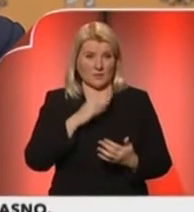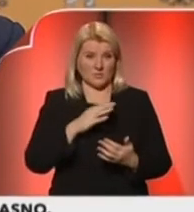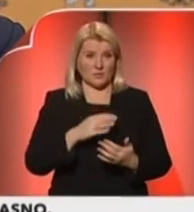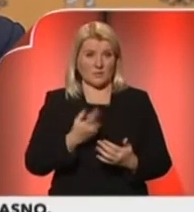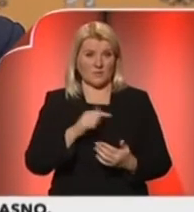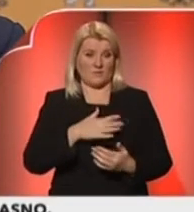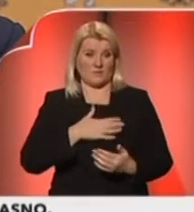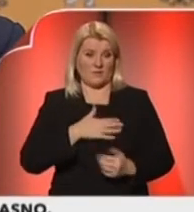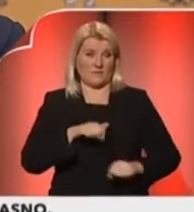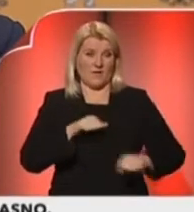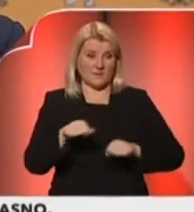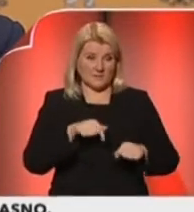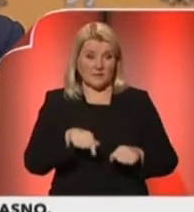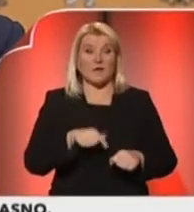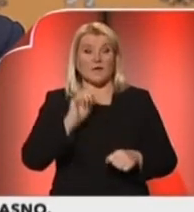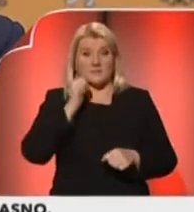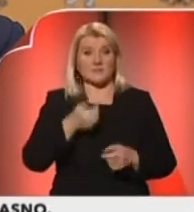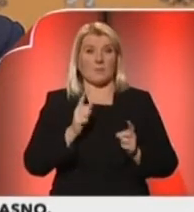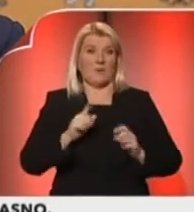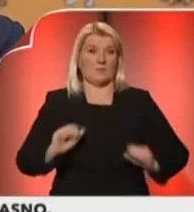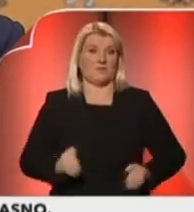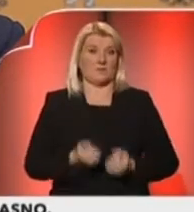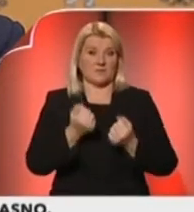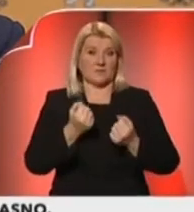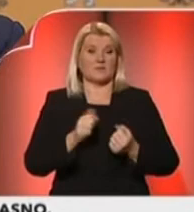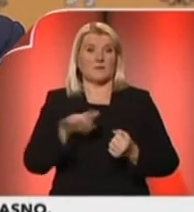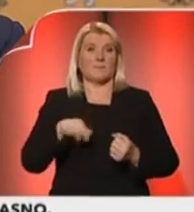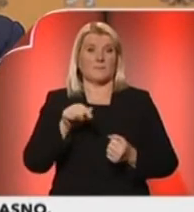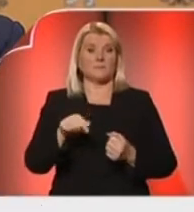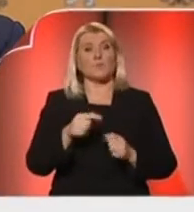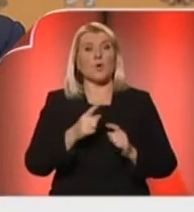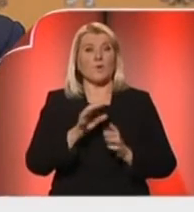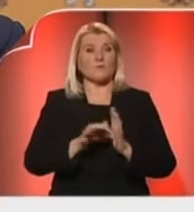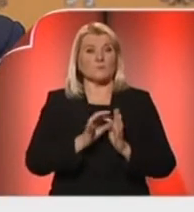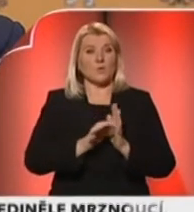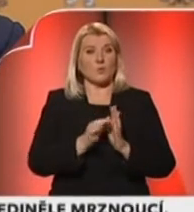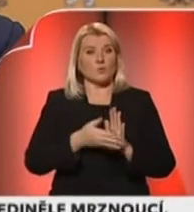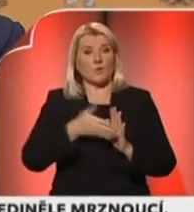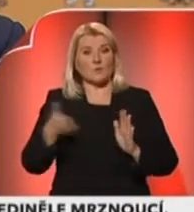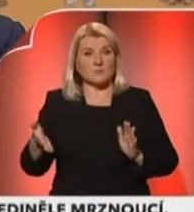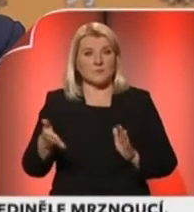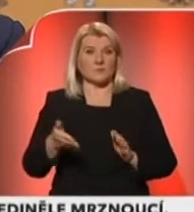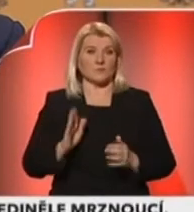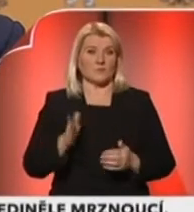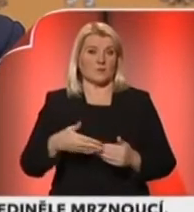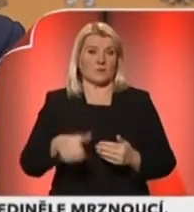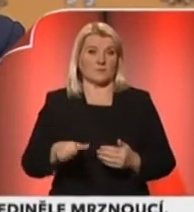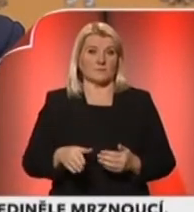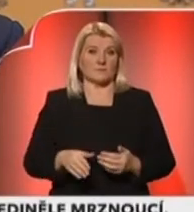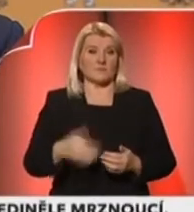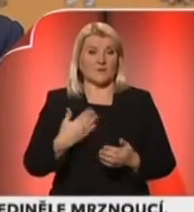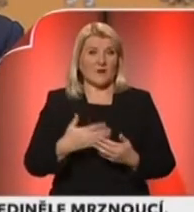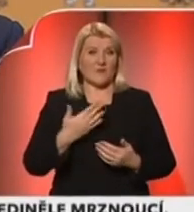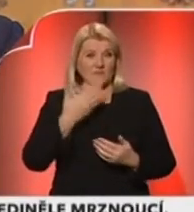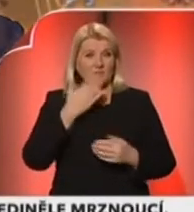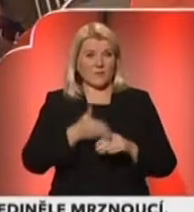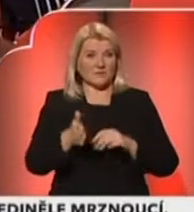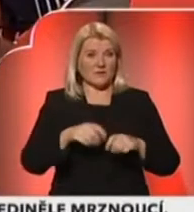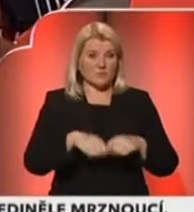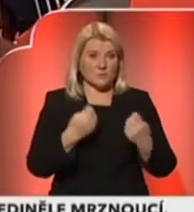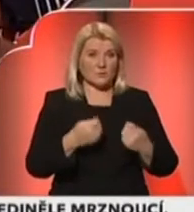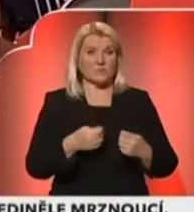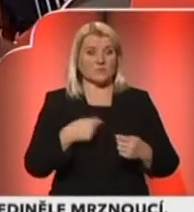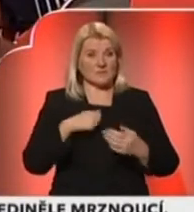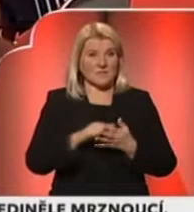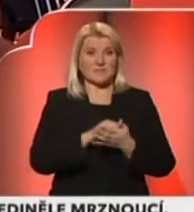této vlády, která by zítra měla vzniknout na volební období, které nás čeká. A v tomto nekomplikujete si to, prosím, když